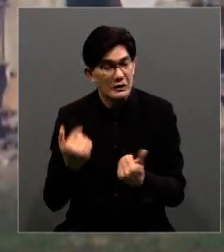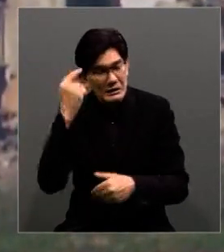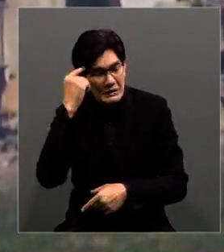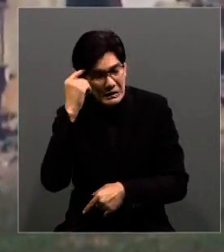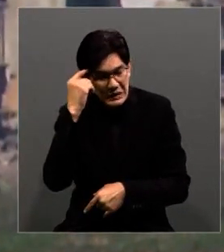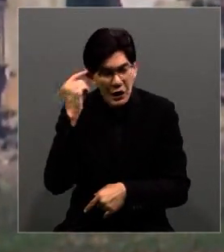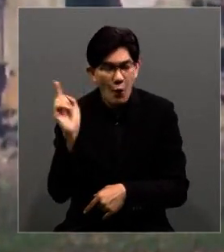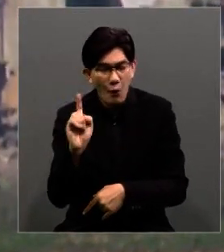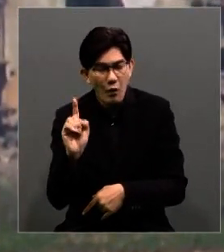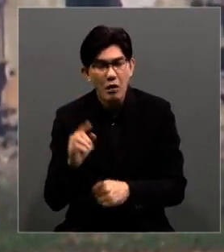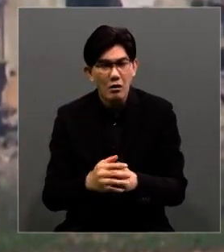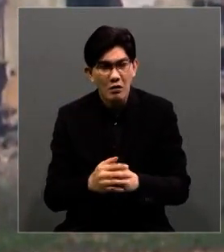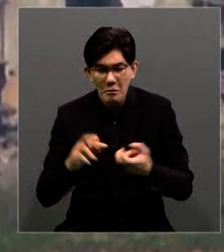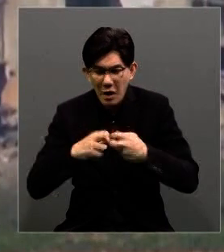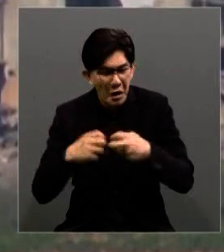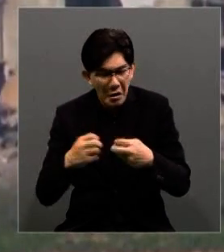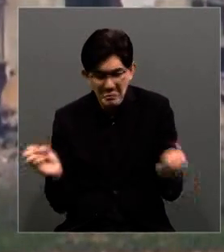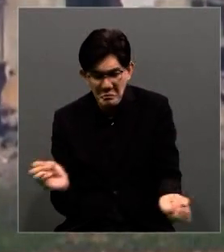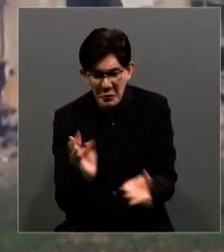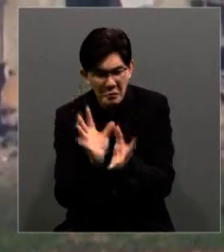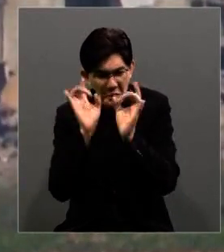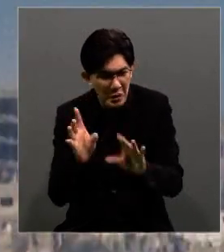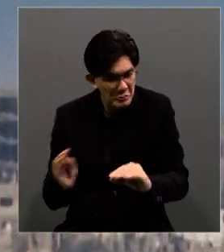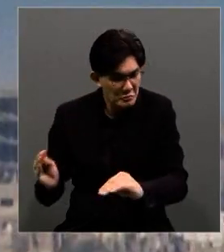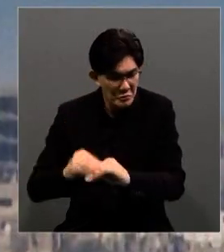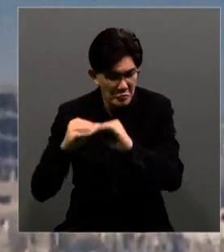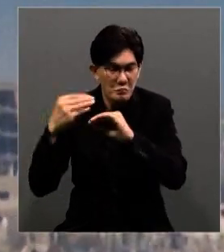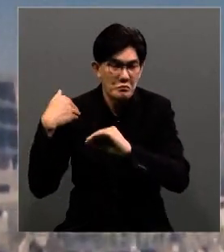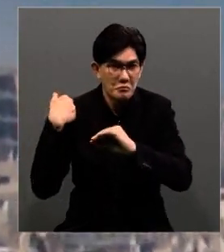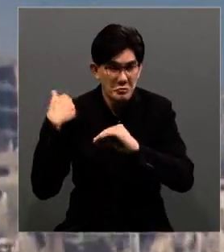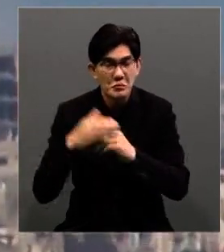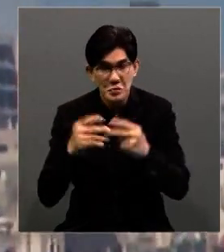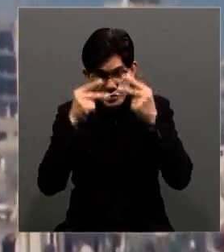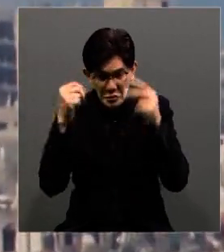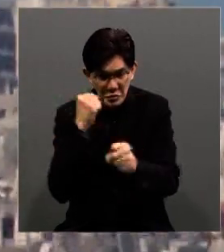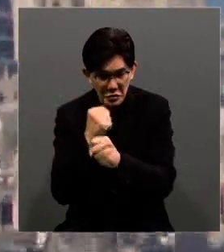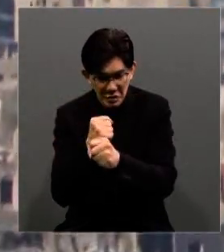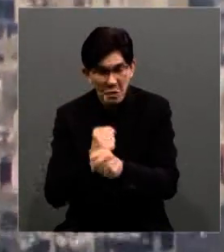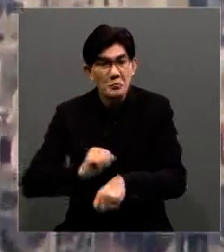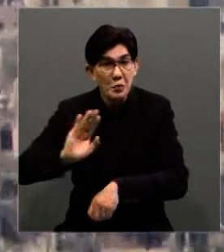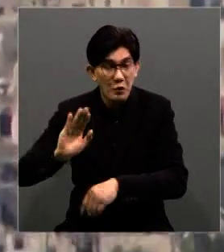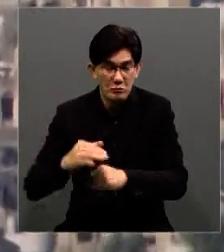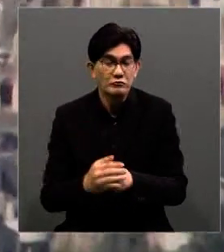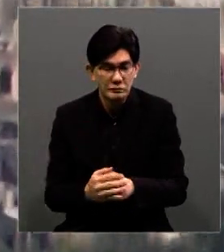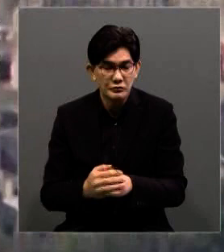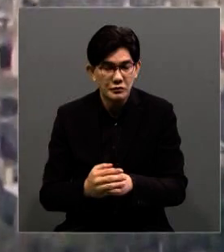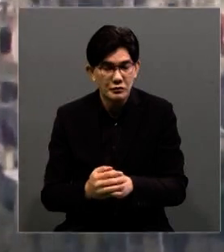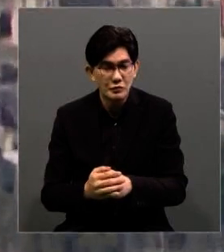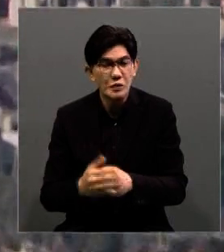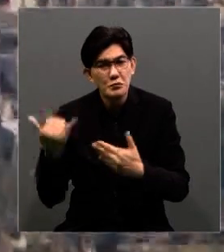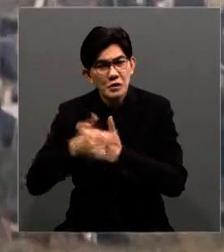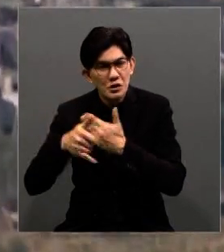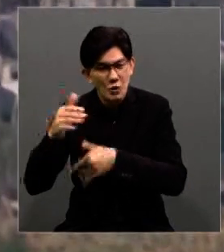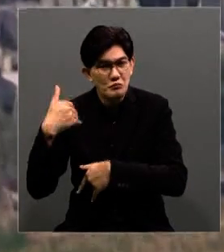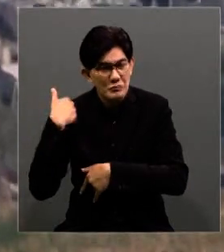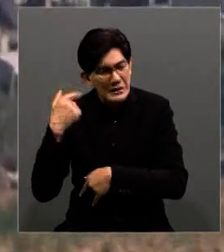แสดงถึงแนวโน้มที่อาจจะเกิดความรุนแรงครั้งใหม่เกิดขึ้นนะฮะจากการก่อการร้ายในตะวันออกกลางนะครับรวมไปถึงชาติตะวันตก